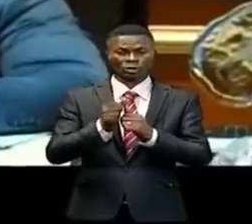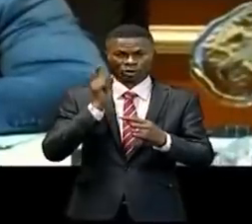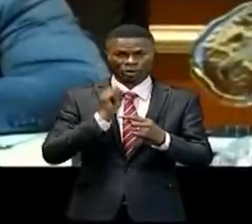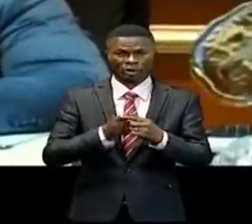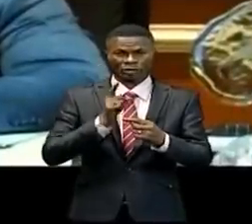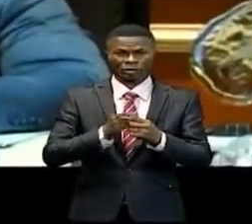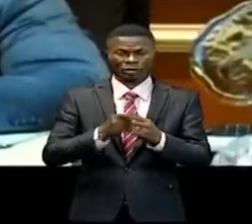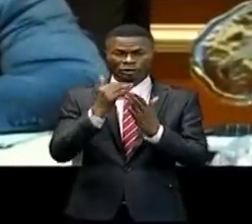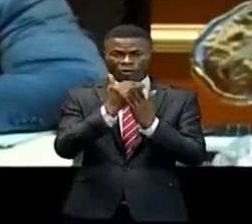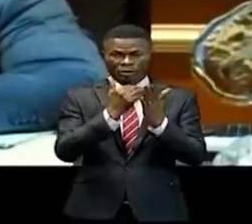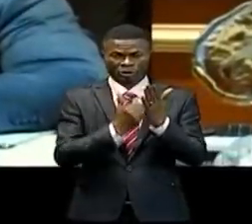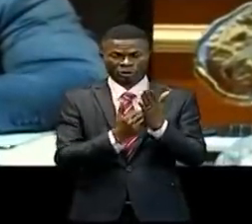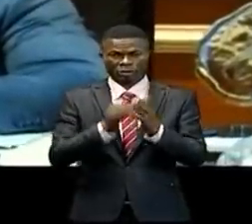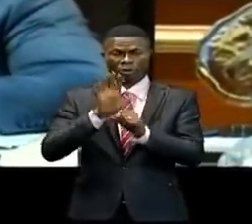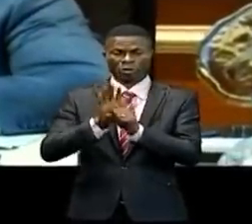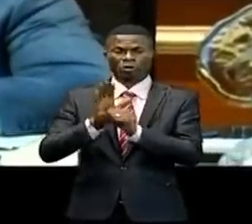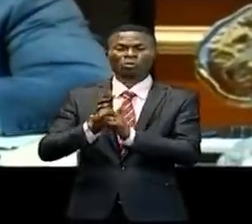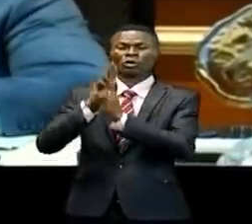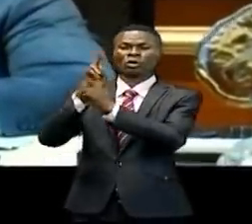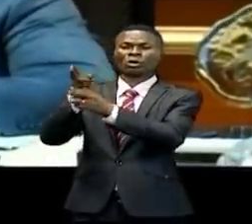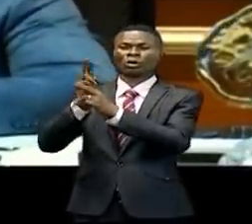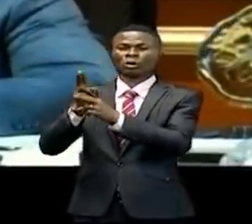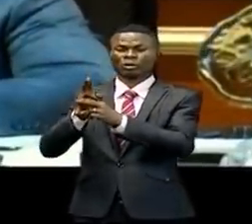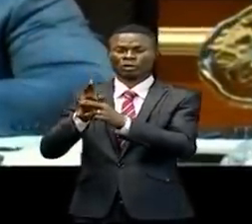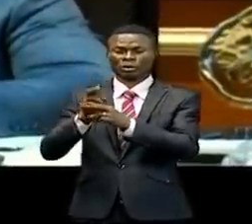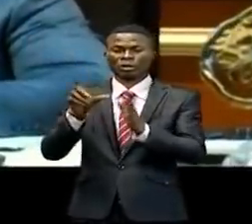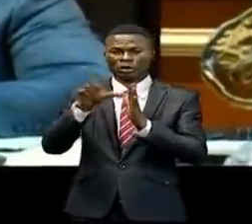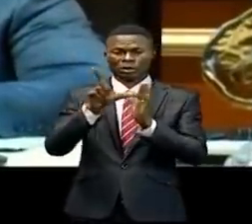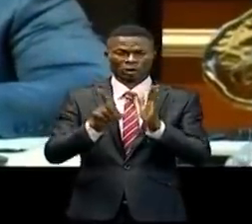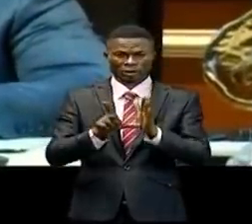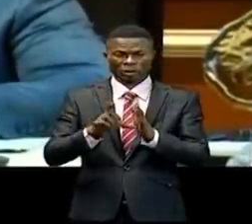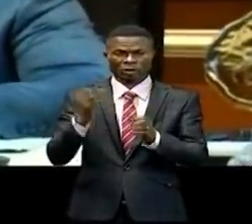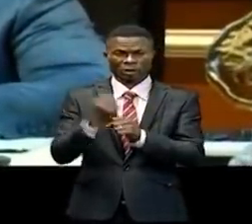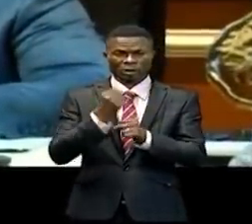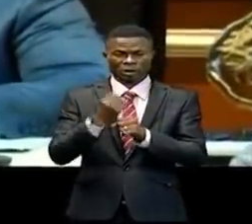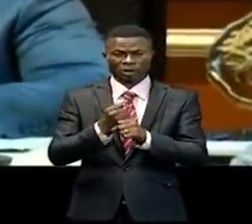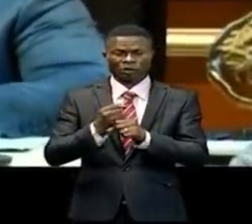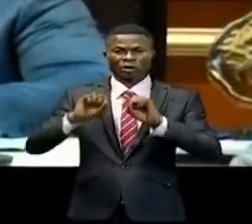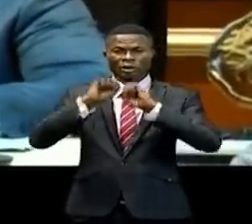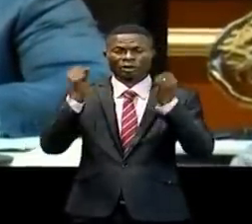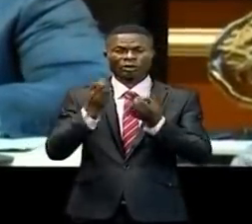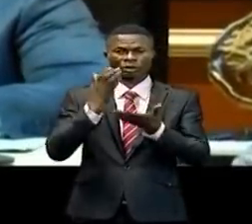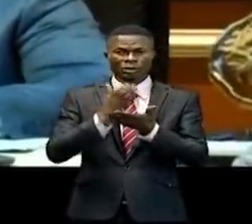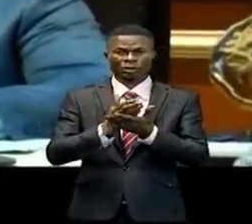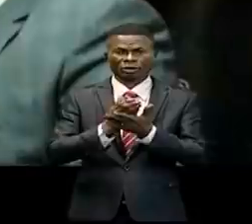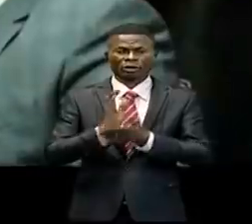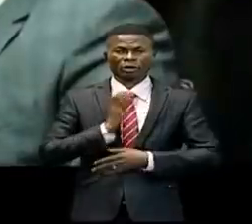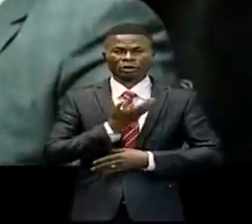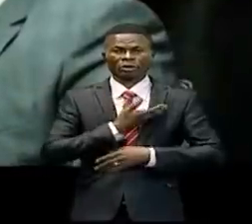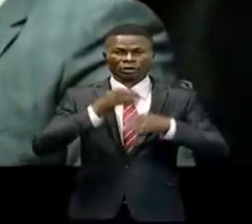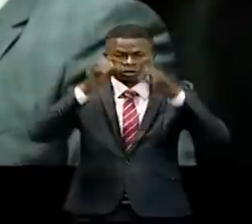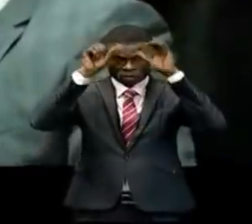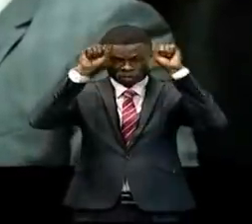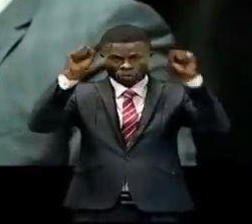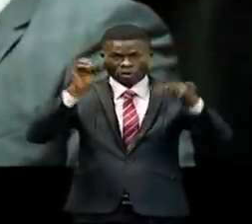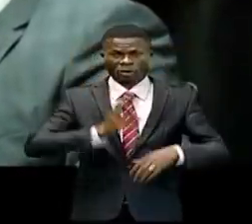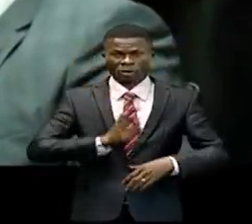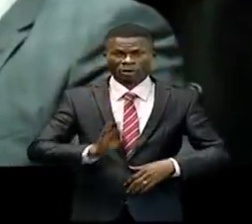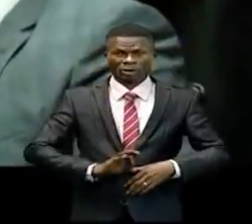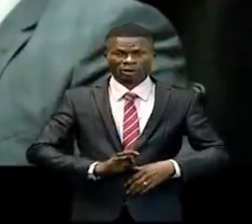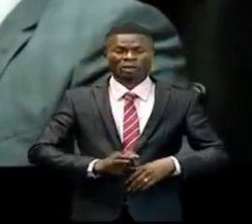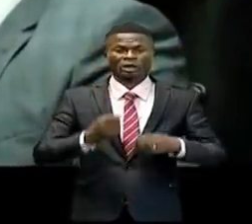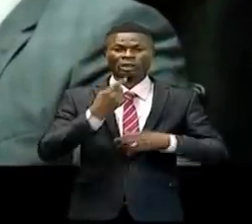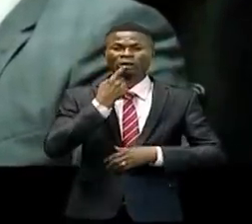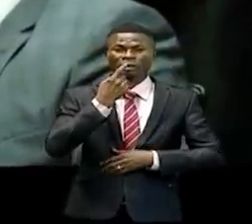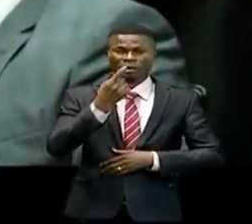notées dans les différents rapports sur la mise en œuvre de la loi sur la sous-traitance, le président de la République a été informé